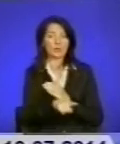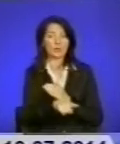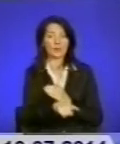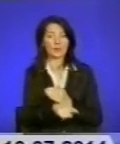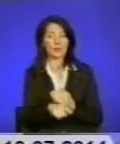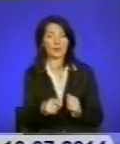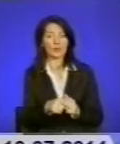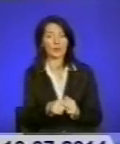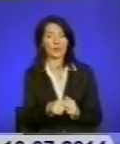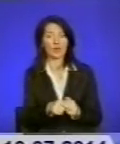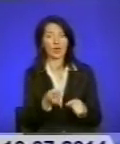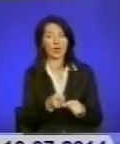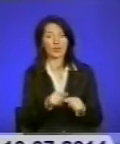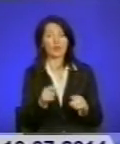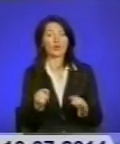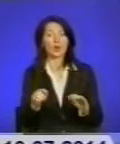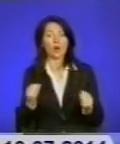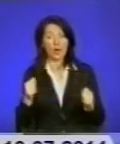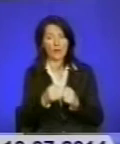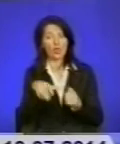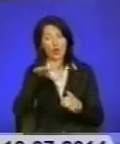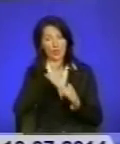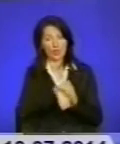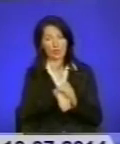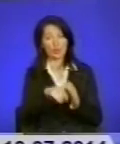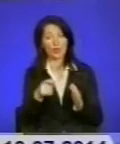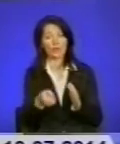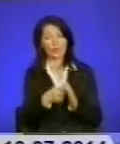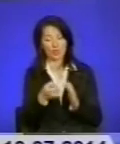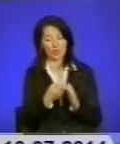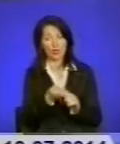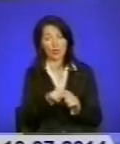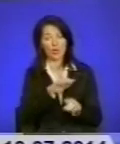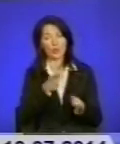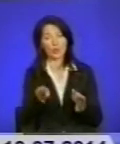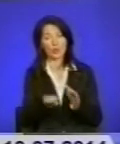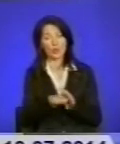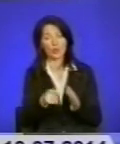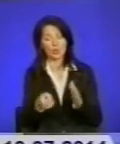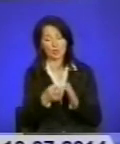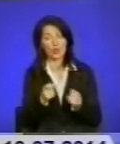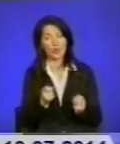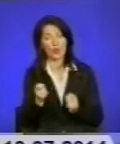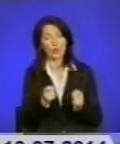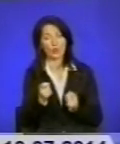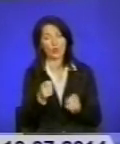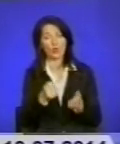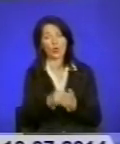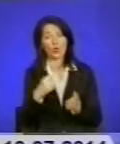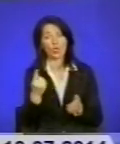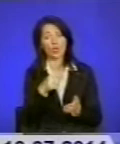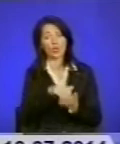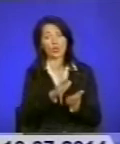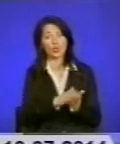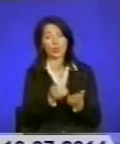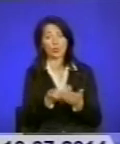дану пригоду внесено слідчим, який підпорядковується слідчому управлінню, до єдиного реєстру